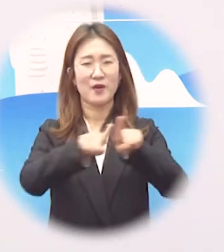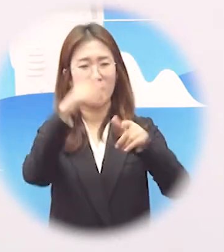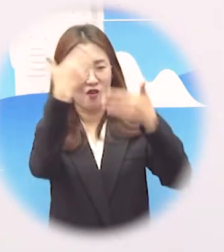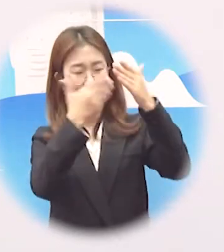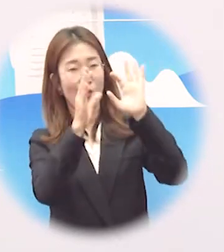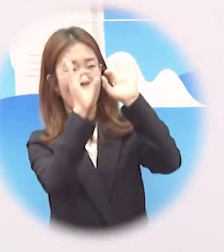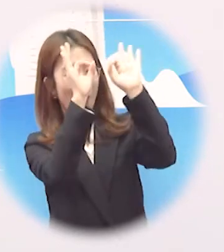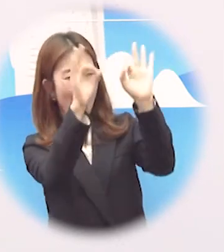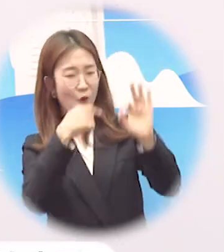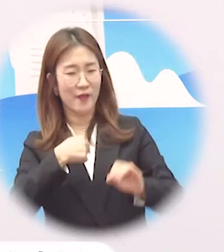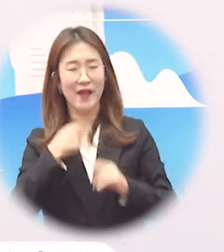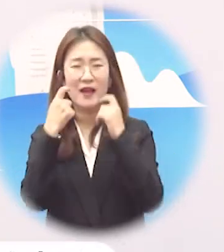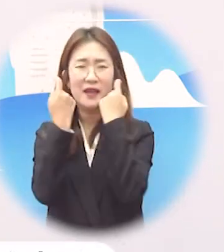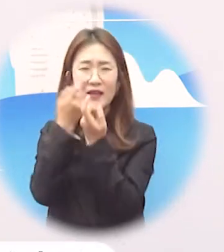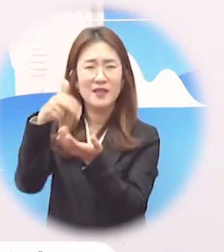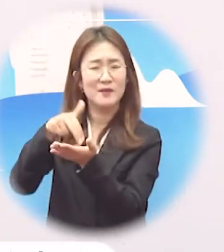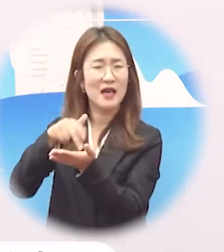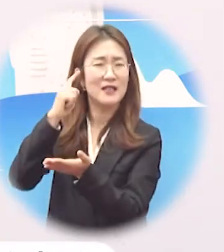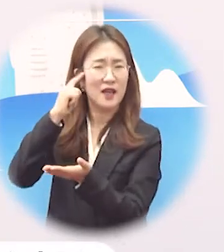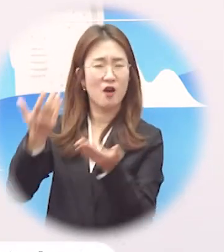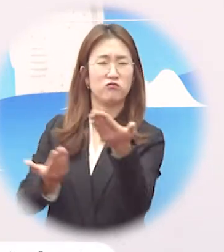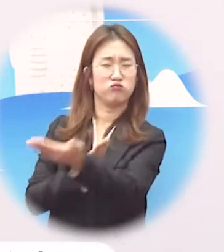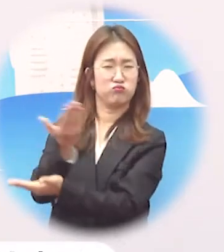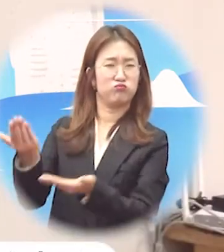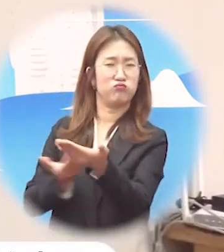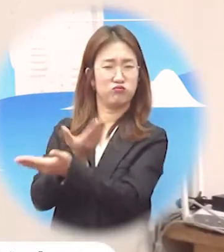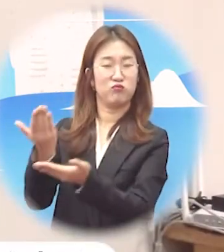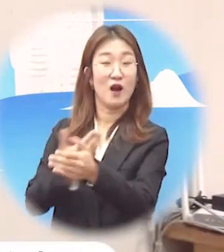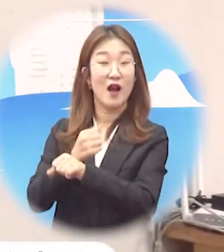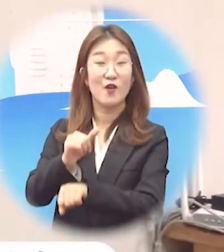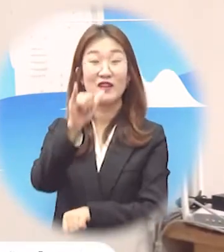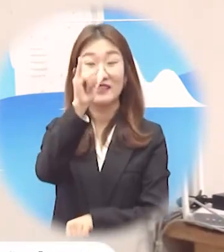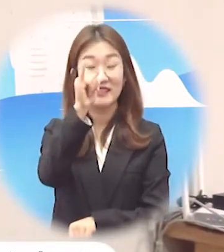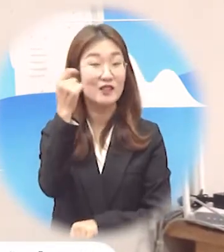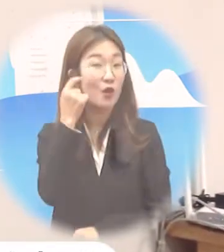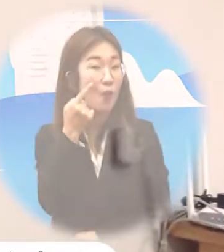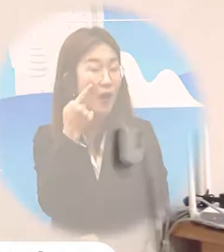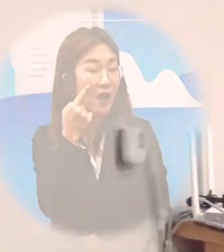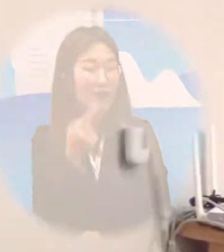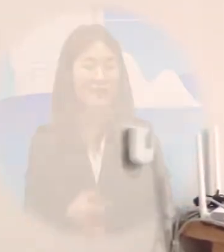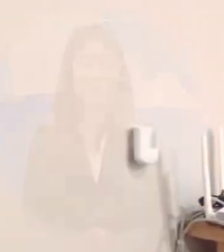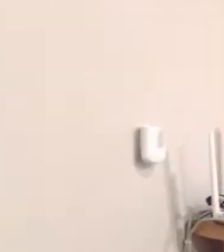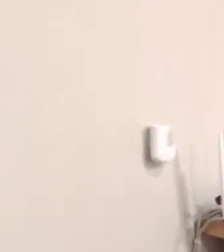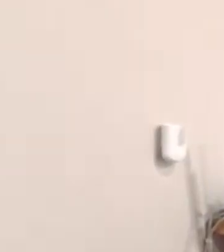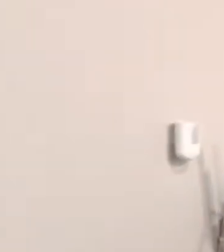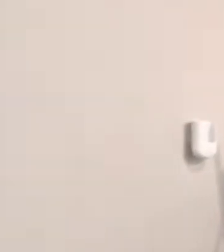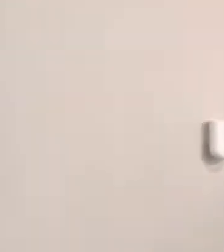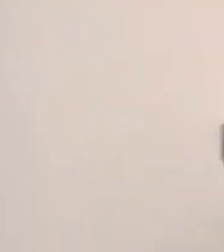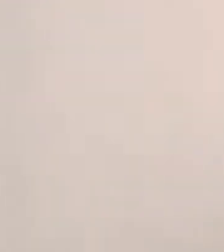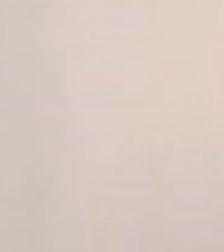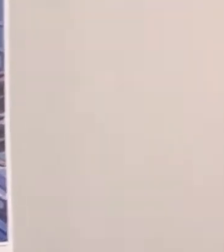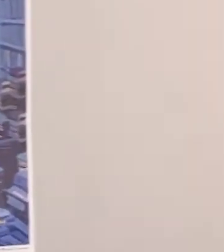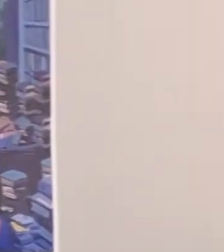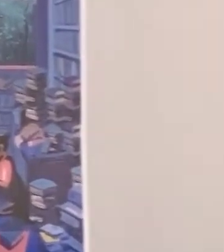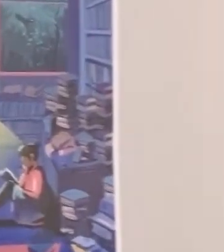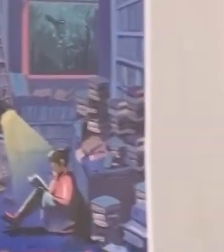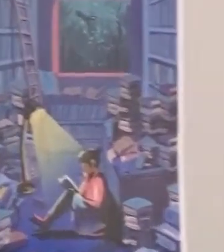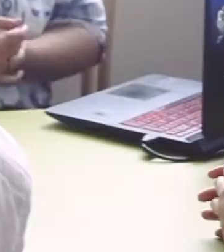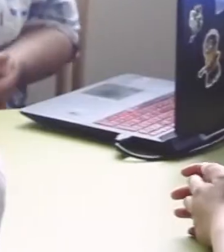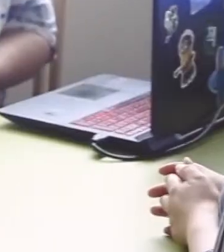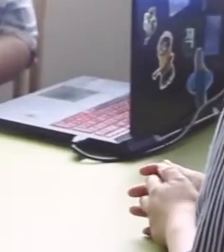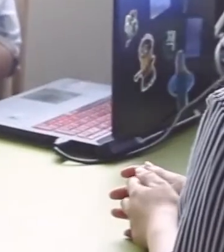와 로 오시면서 각자 여행에 대한 의견 에서 목에서 같은데 한번 들어볼까요 자